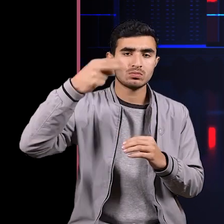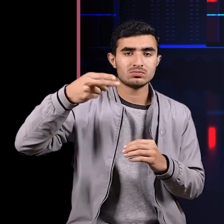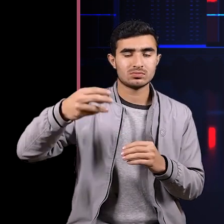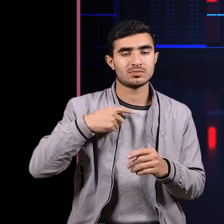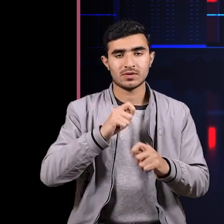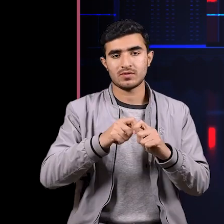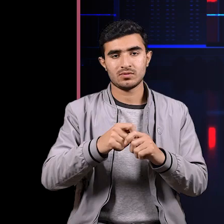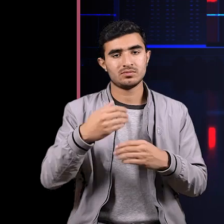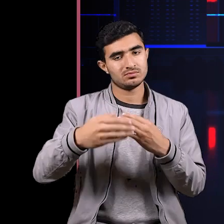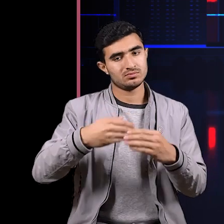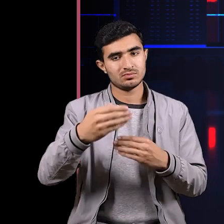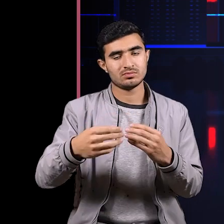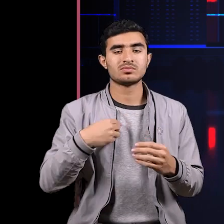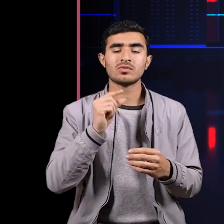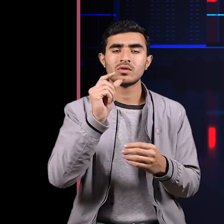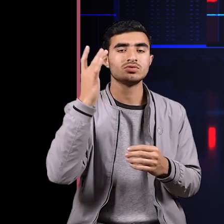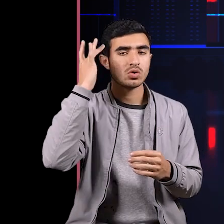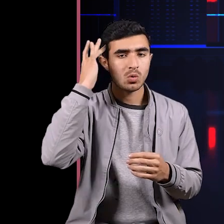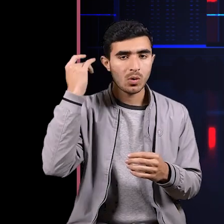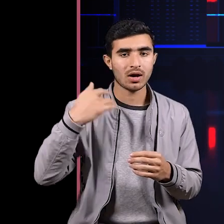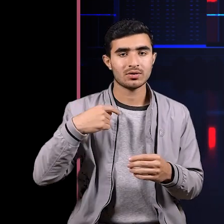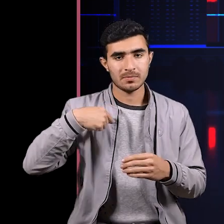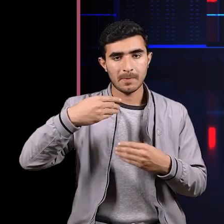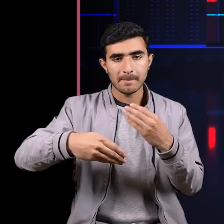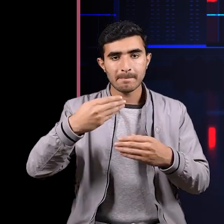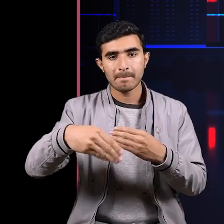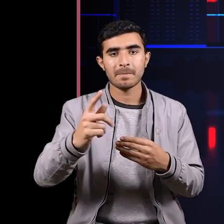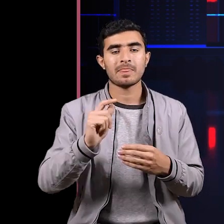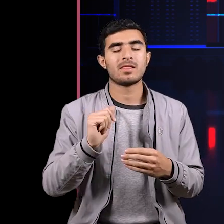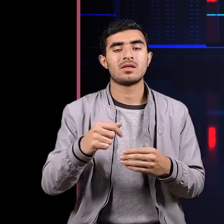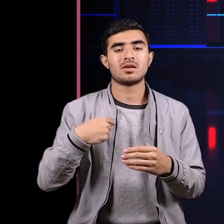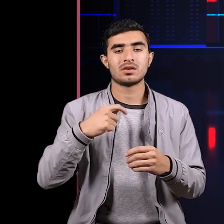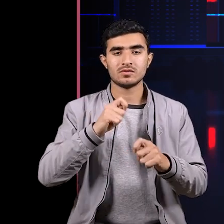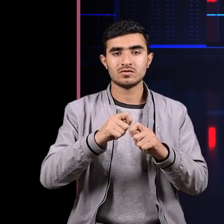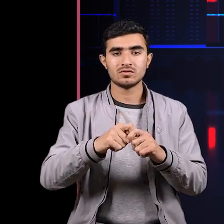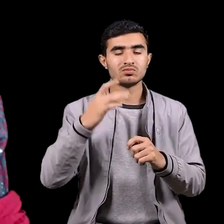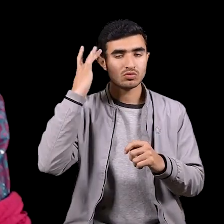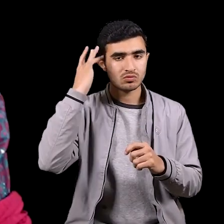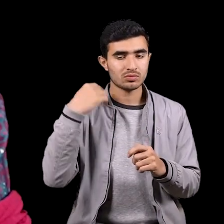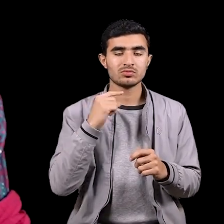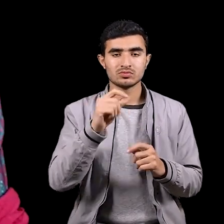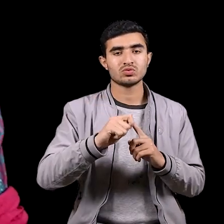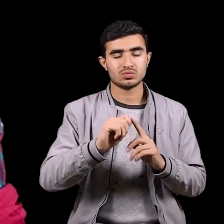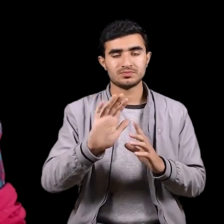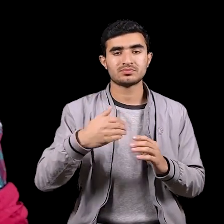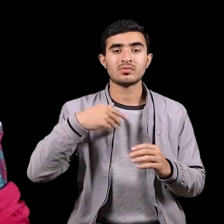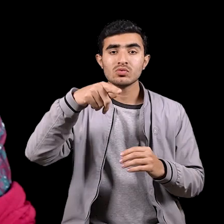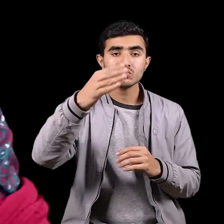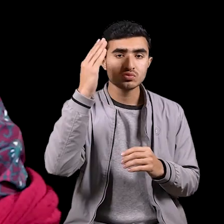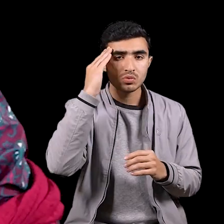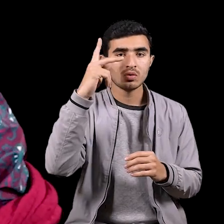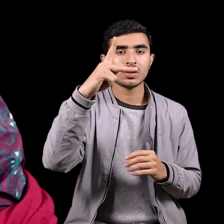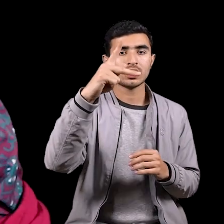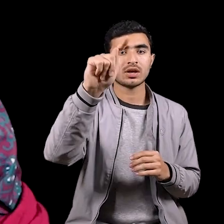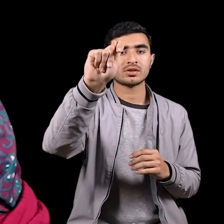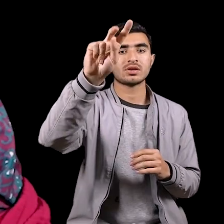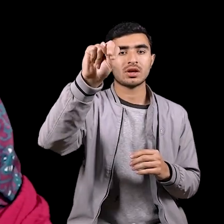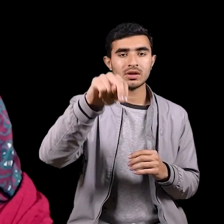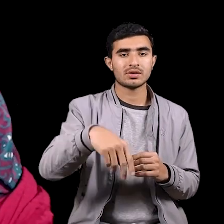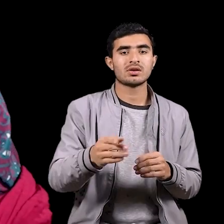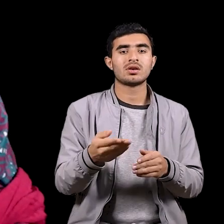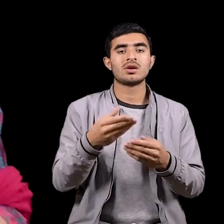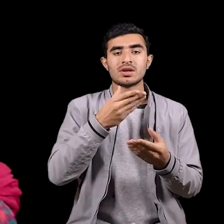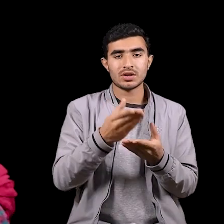ऐसा प्रोग्राम हमें करने की, स्पेशली आज के दौर में हमें करने की ज़रूरत महसूस हुई। KTN न्यूज़ दुनिया का पहला सिंधी सैटेलाइट चैनल